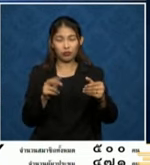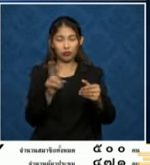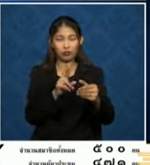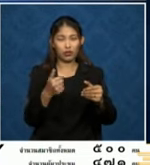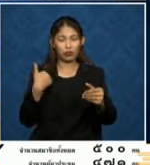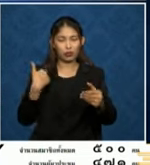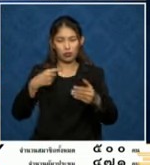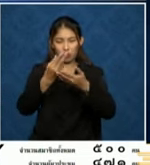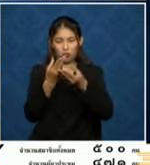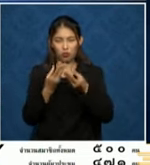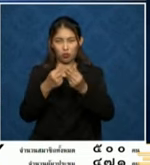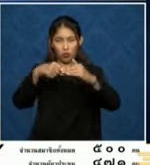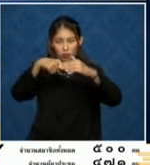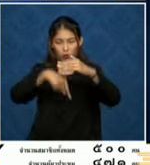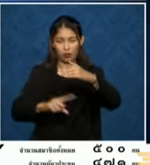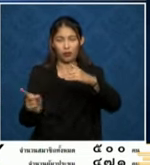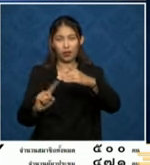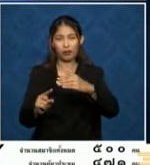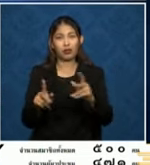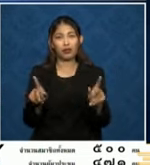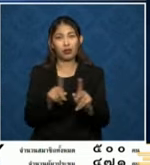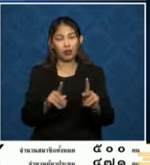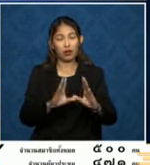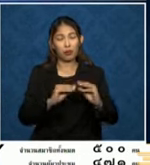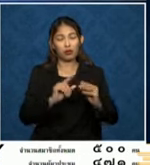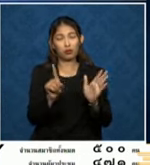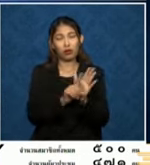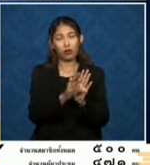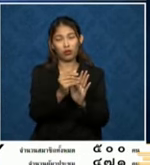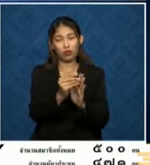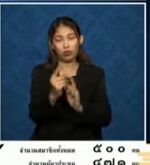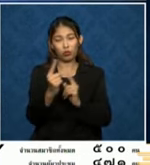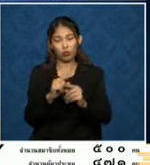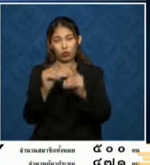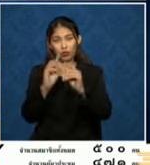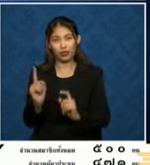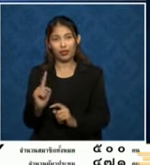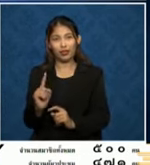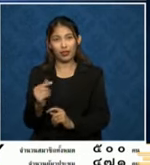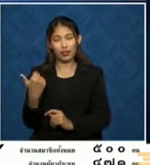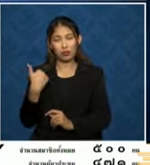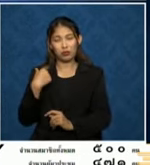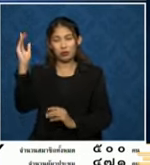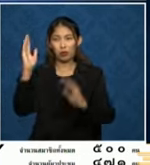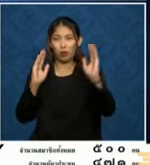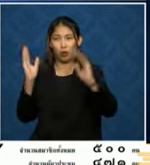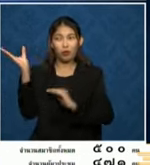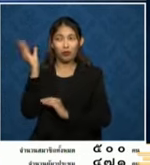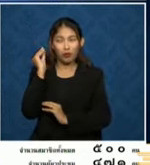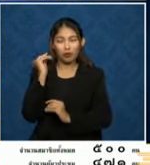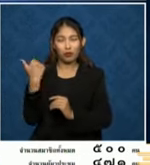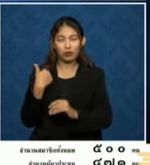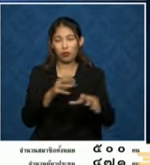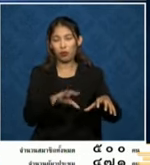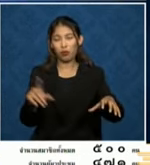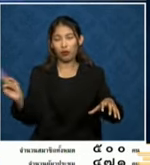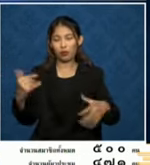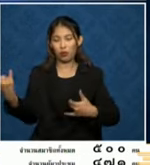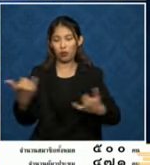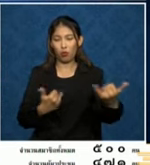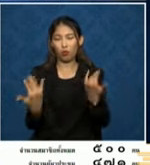ายประการไม่ว่าจะเป็นว่าคณะกรรมการนี้ประชุมกันแล้วกี่ครั้งคุยเรื่องอะไรกันบ้างมีการจัดเวทีรับฟังความเห็นไปแล้วกี่แห่งผู้เข้าร่วมกี่